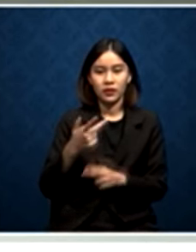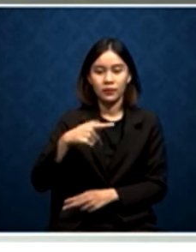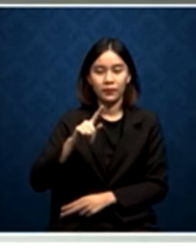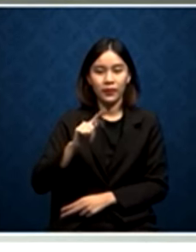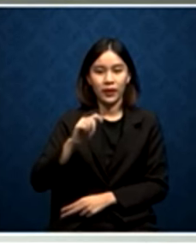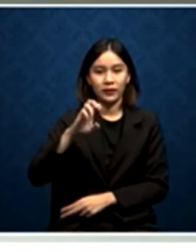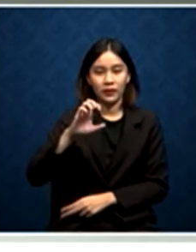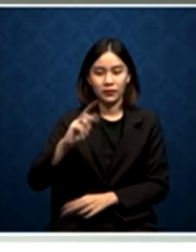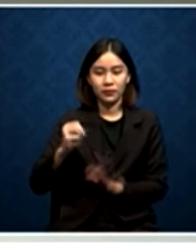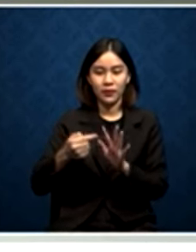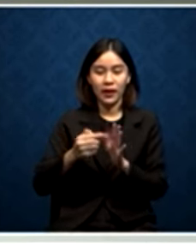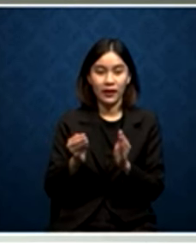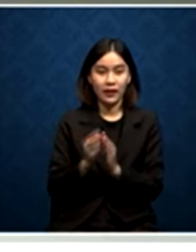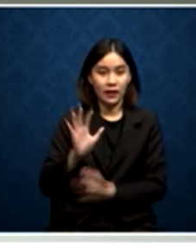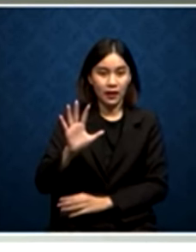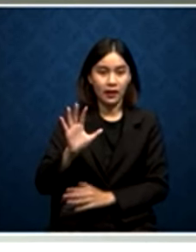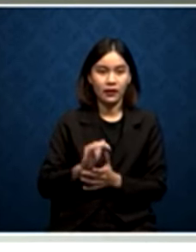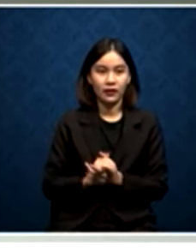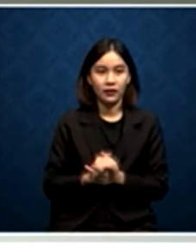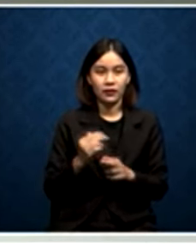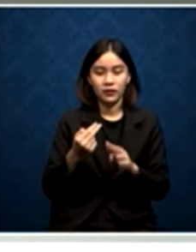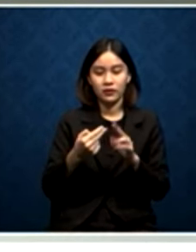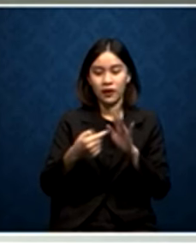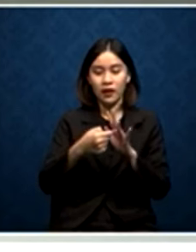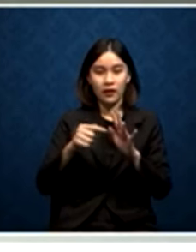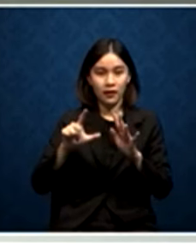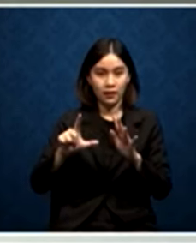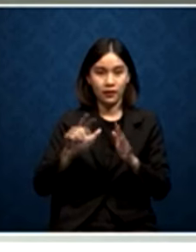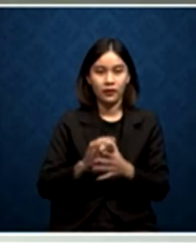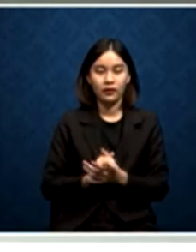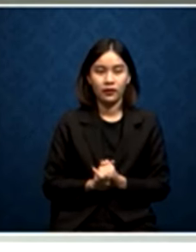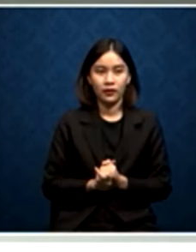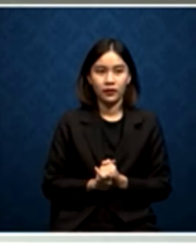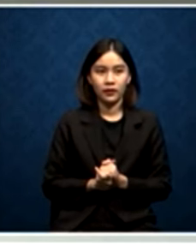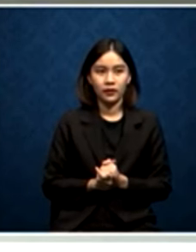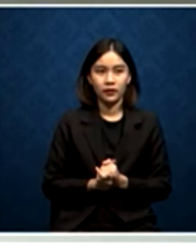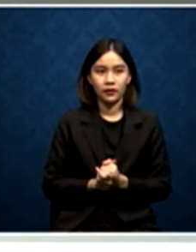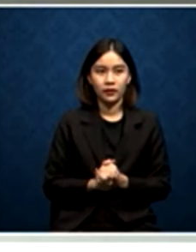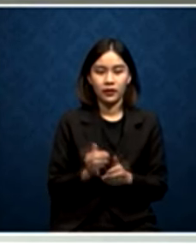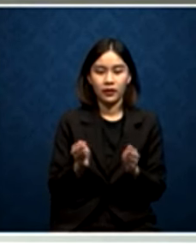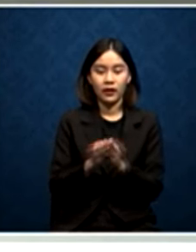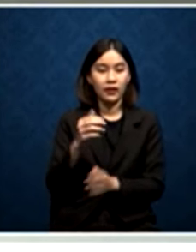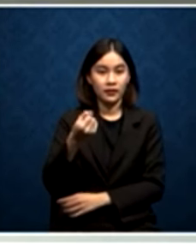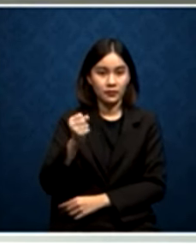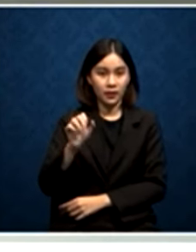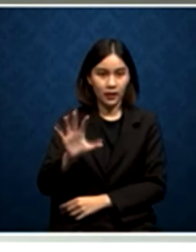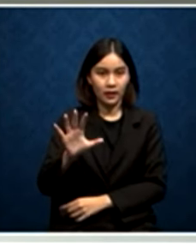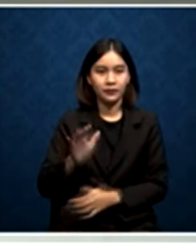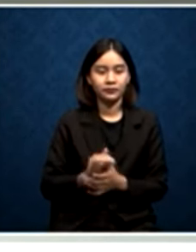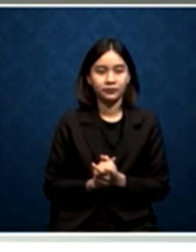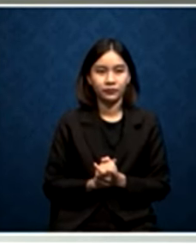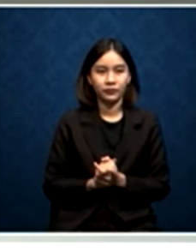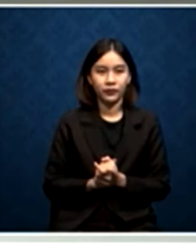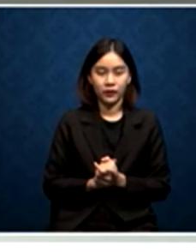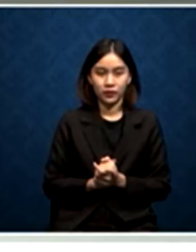รแพทย์ได้5คะแนนนายแลดีหลบวิทยารัฐได้15คะแนน